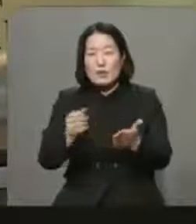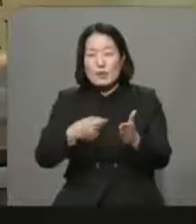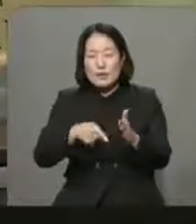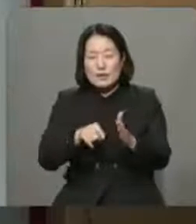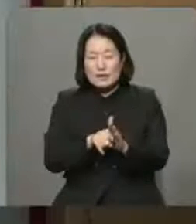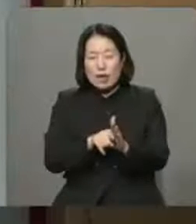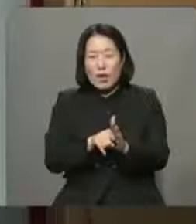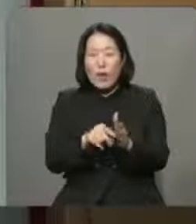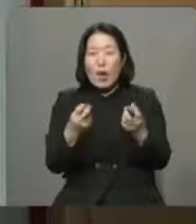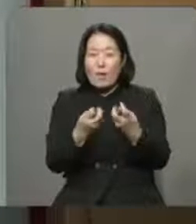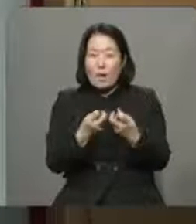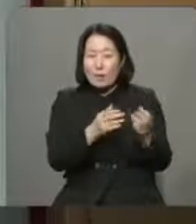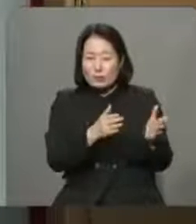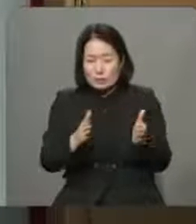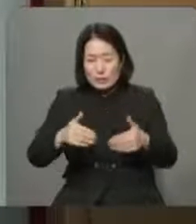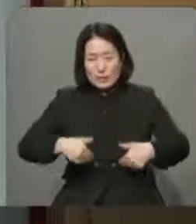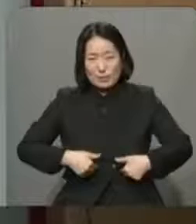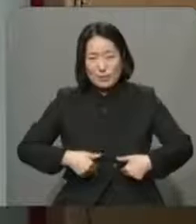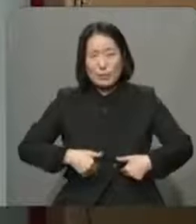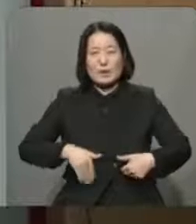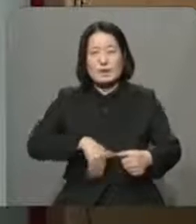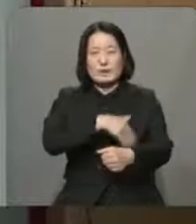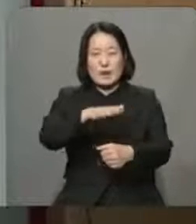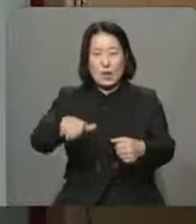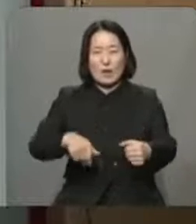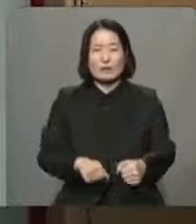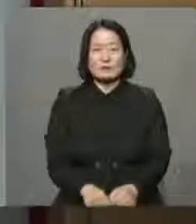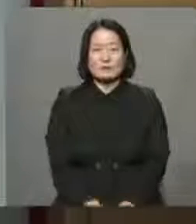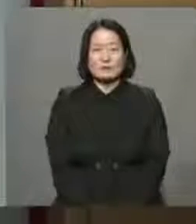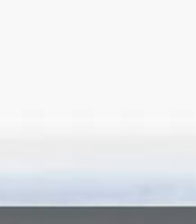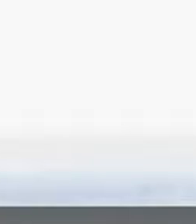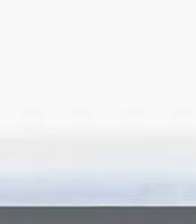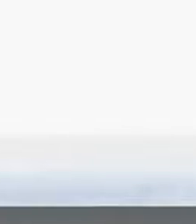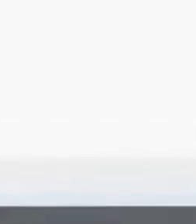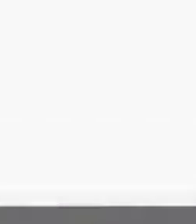시급한 실정이다 KBS 뉴스입니다